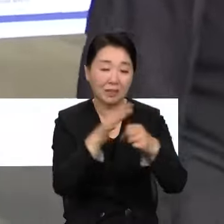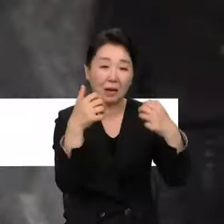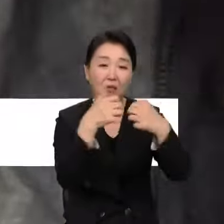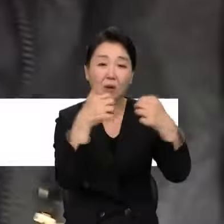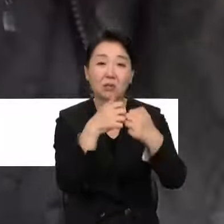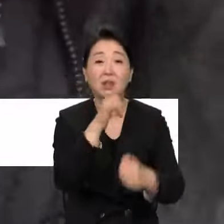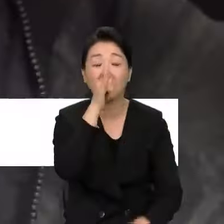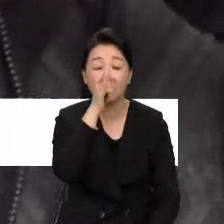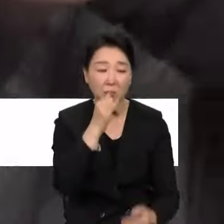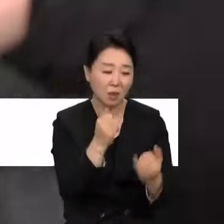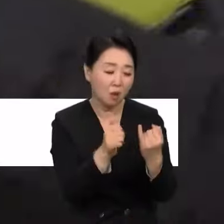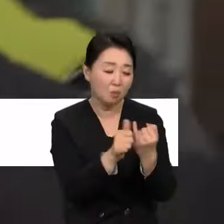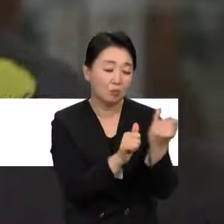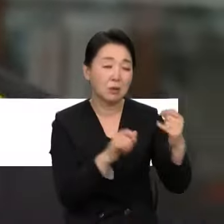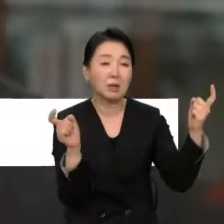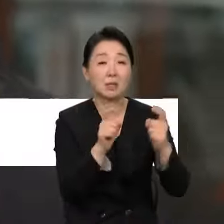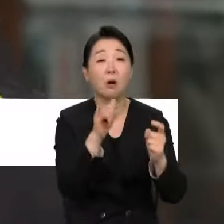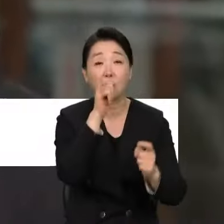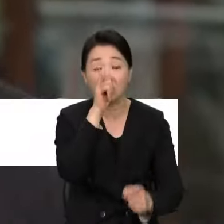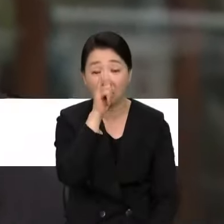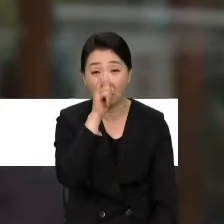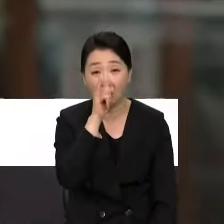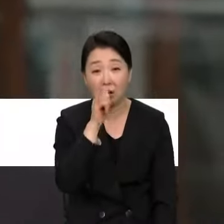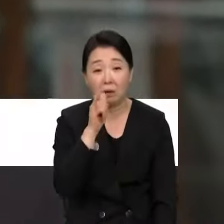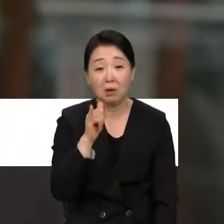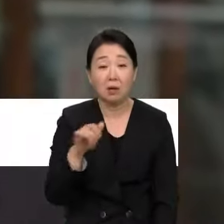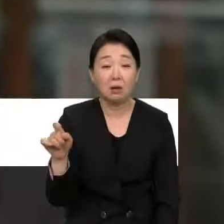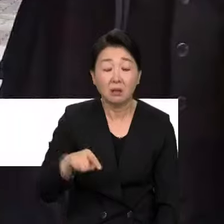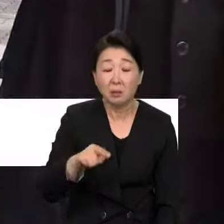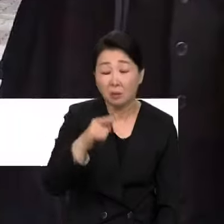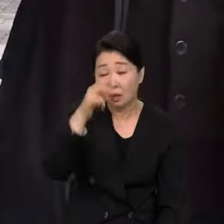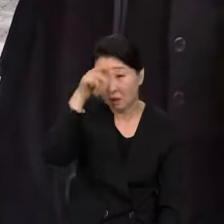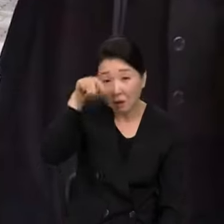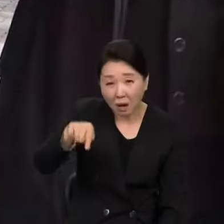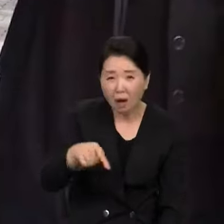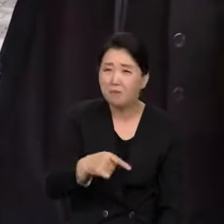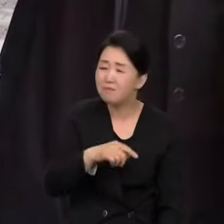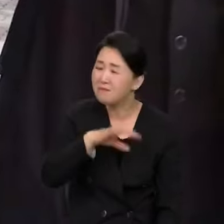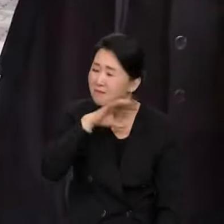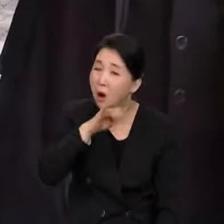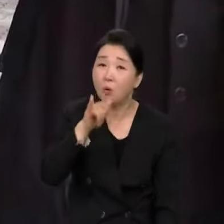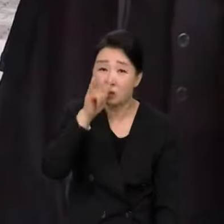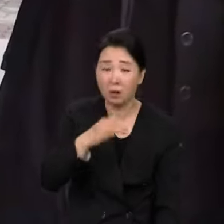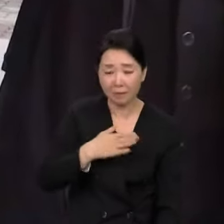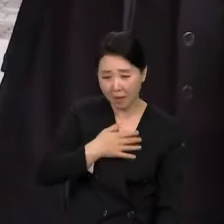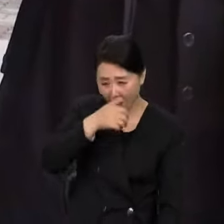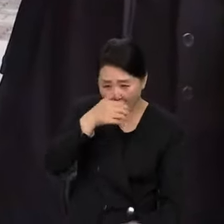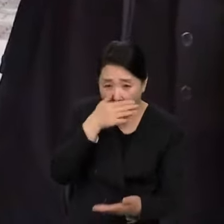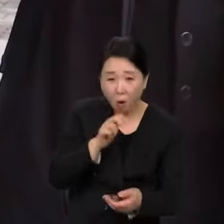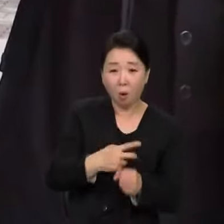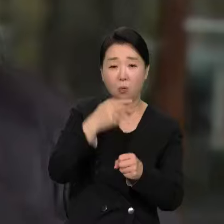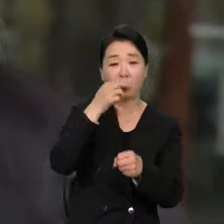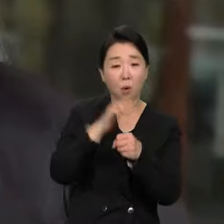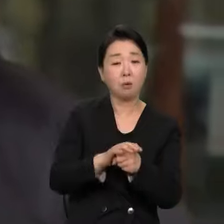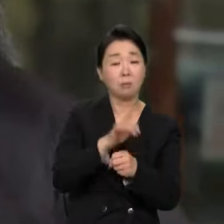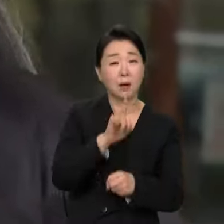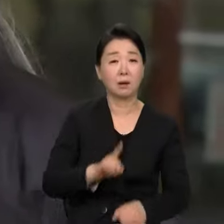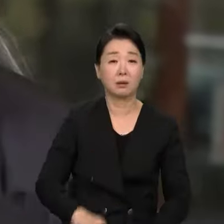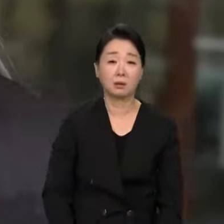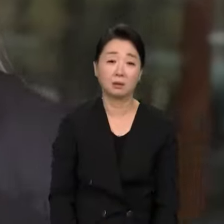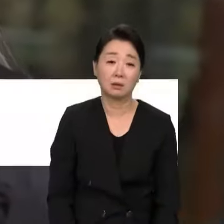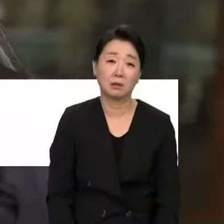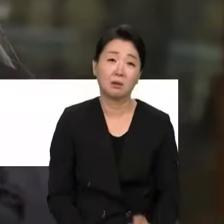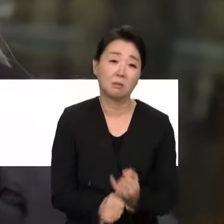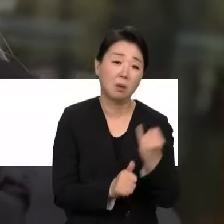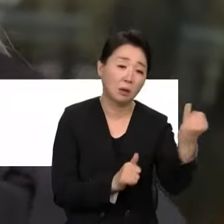부인과 싸웠다며 집 앞 초소에 가서 40분 넘게 호소했습니다. 재판에선 자신은 억울하다고 주장했습니다.